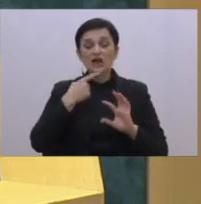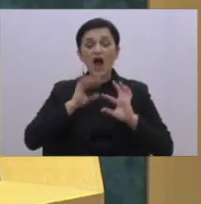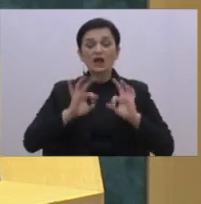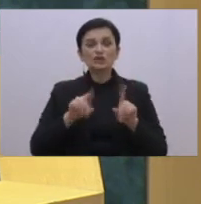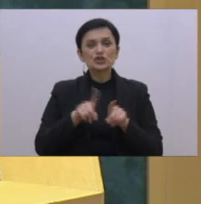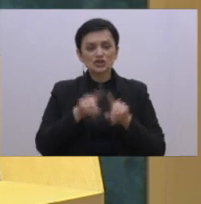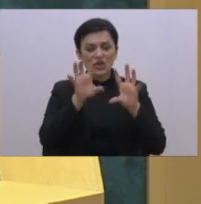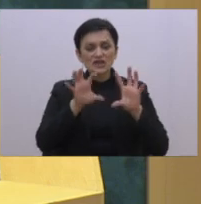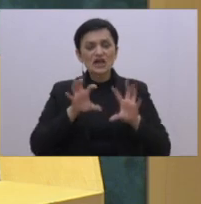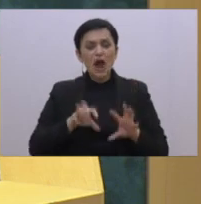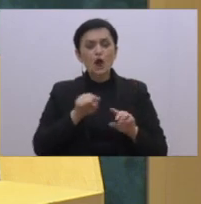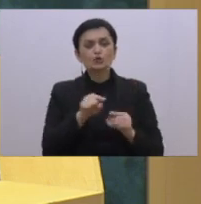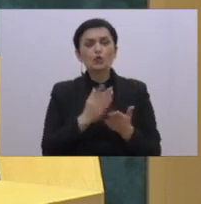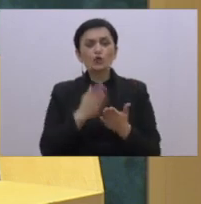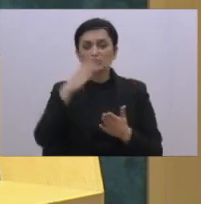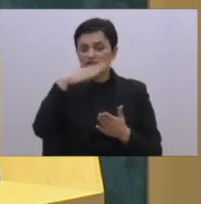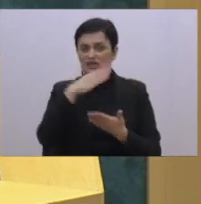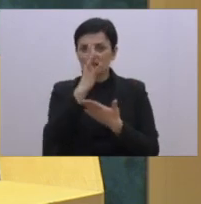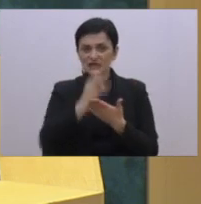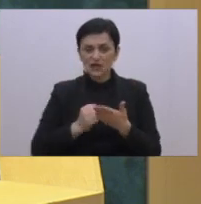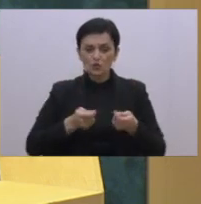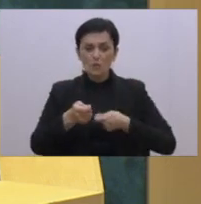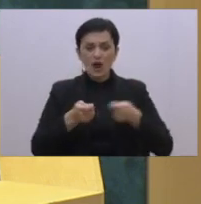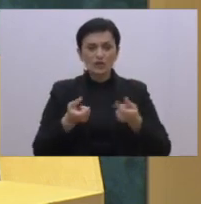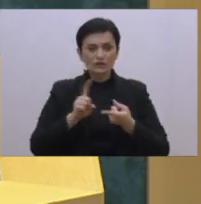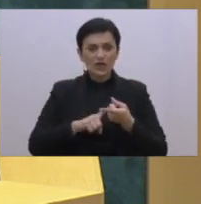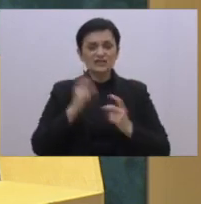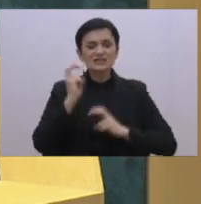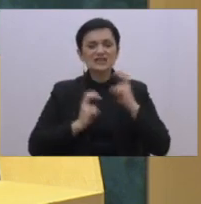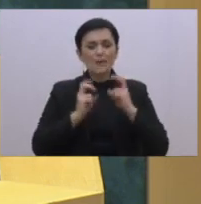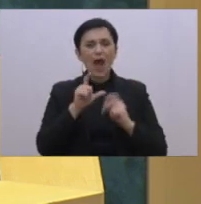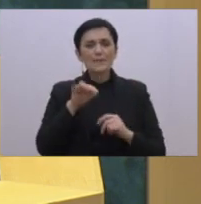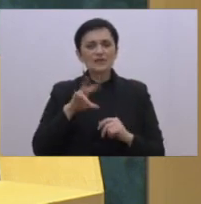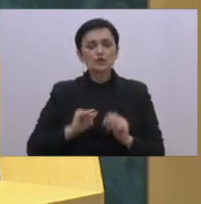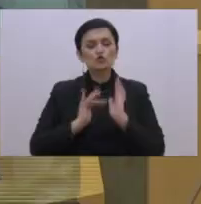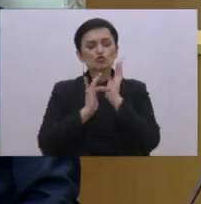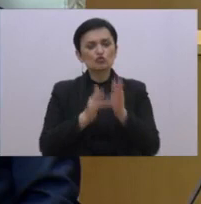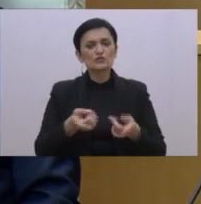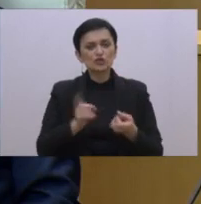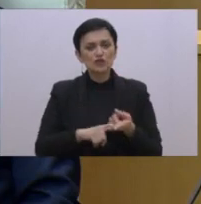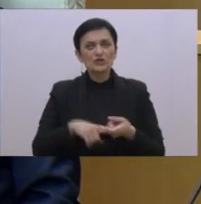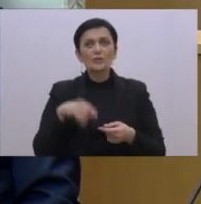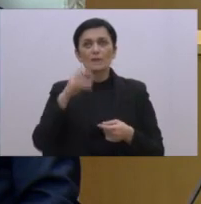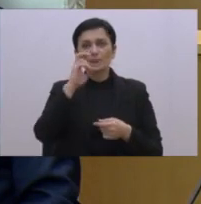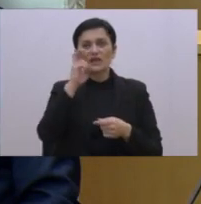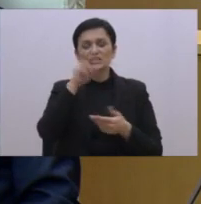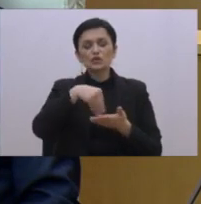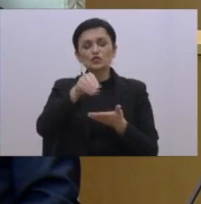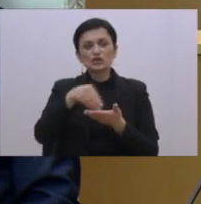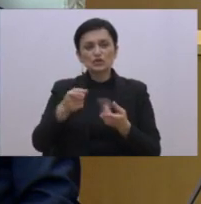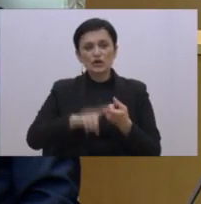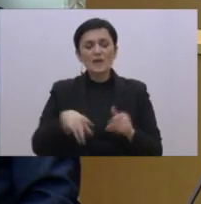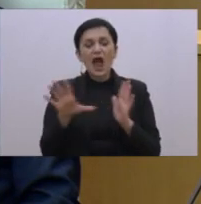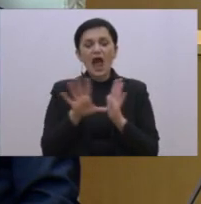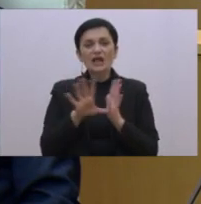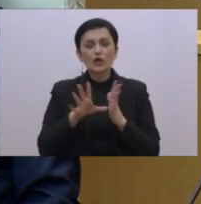ისეთი კანონები, როგორიც არის წყლის რესურსების მართვის შესახებ, სამრეწველო ემისიების შესახებ, ტურიზმის შესახებ, საჯარო შესყიდვების შესახებ,